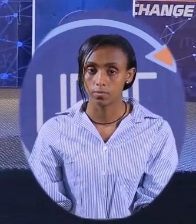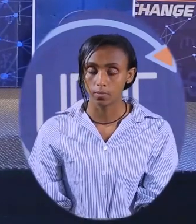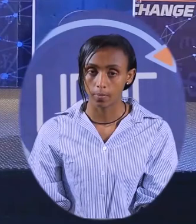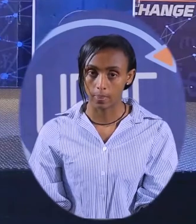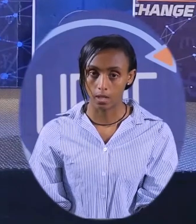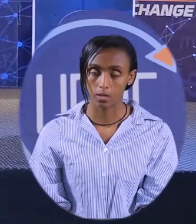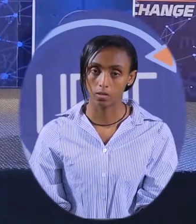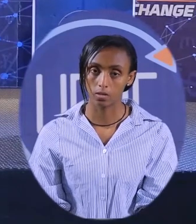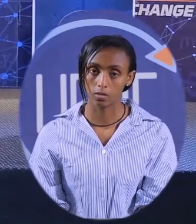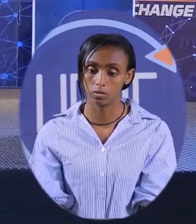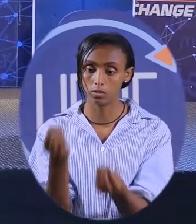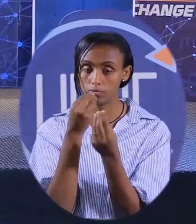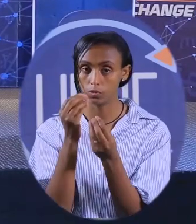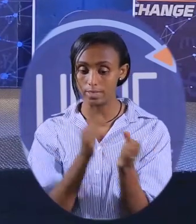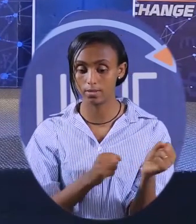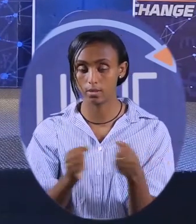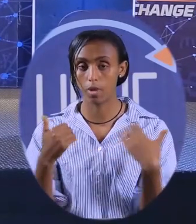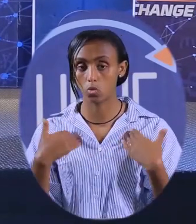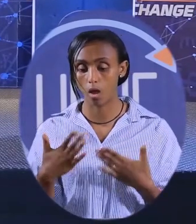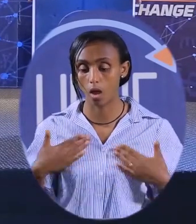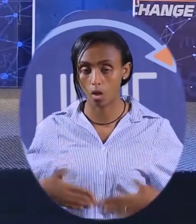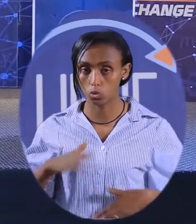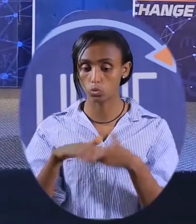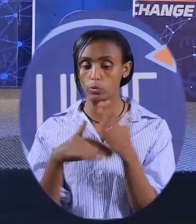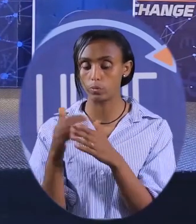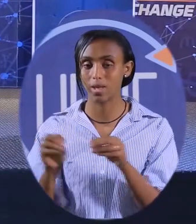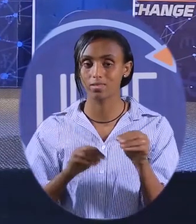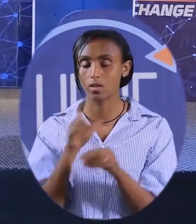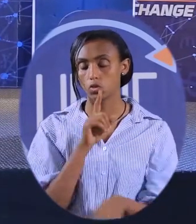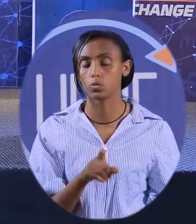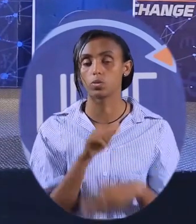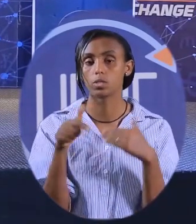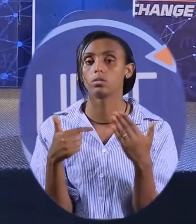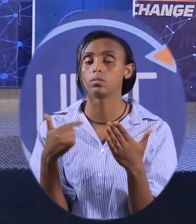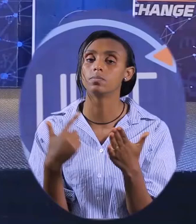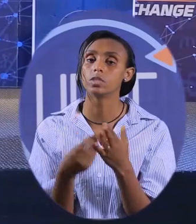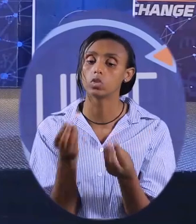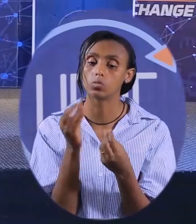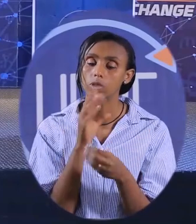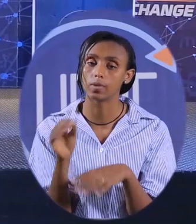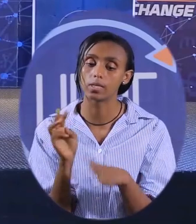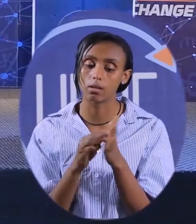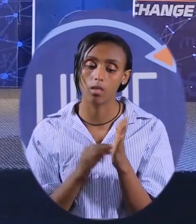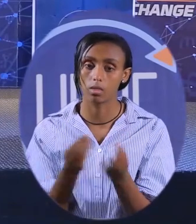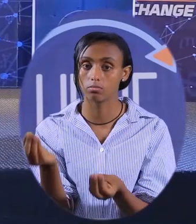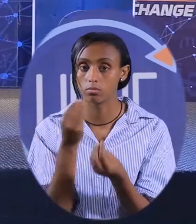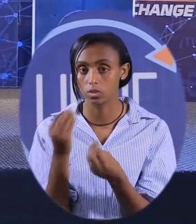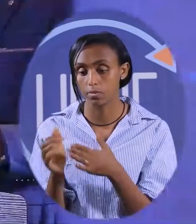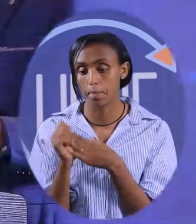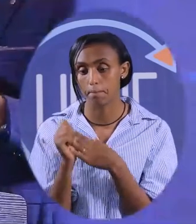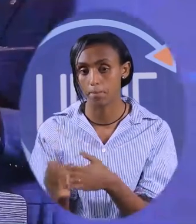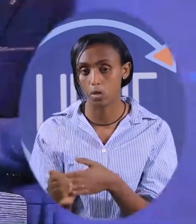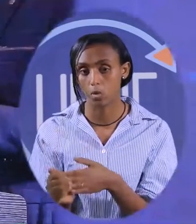ከአክሮስ ዘ ፉድ ሲስተም ያሉትን አካላት ሁሉ ማንቀሳቀስ ነው። ስለዚህ የምግብና ሥርዓተ ምግብ